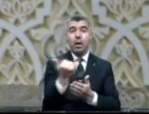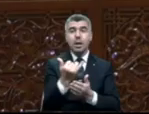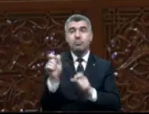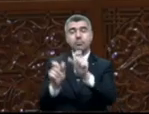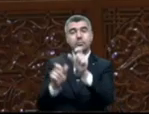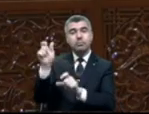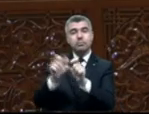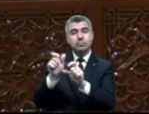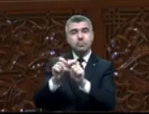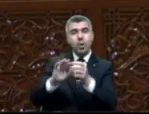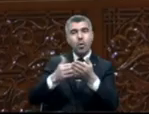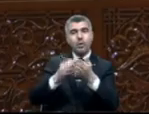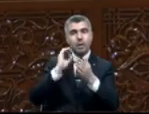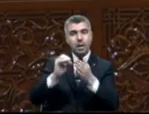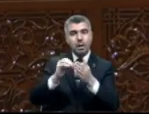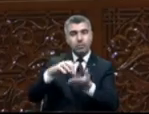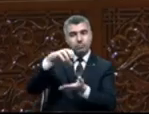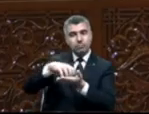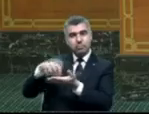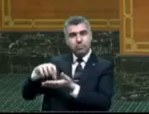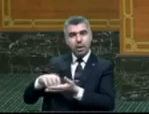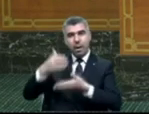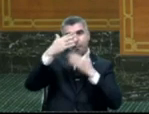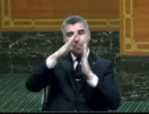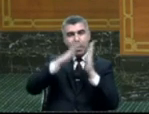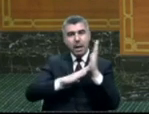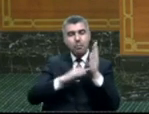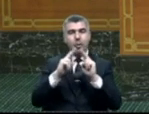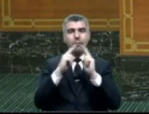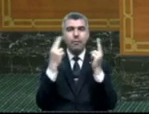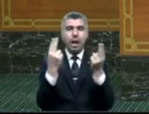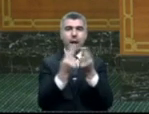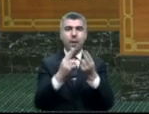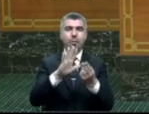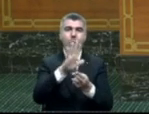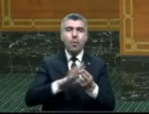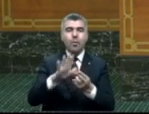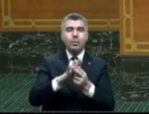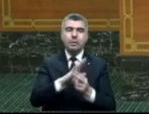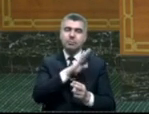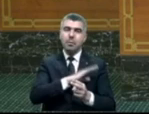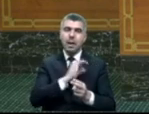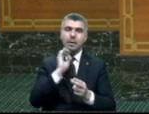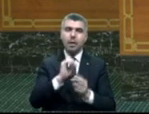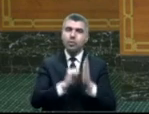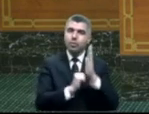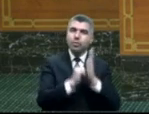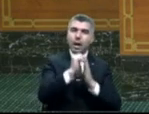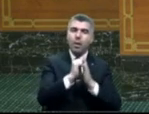الجماهير المغربية داخل الوطن وفي جميع بقاع العالم التي ما فتئت تضحي بمزيد من الفخر